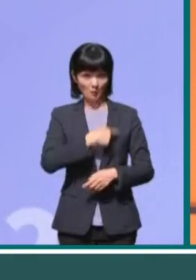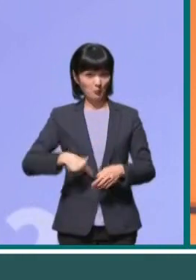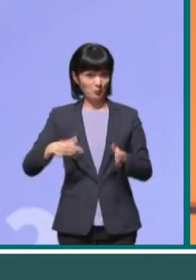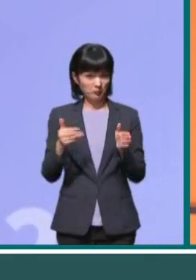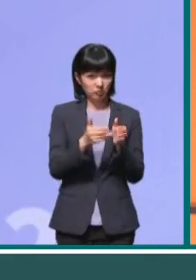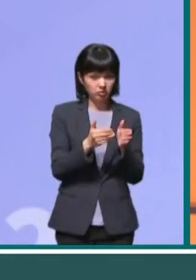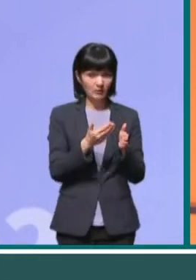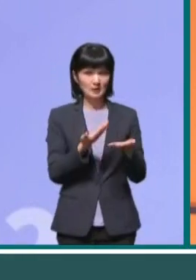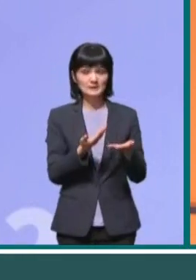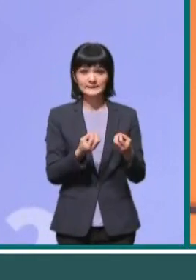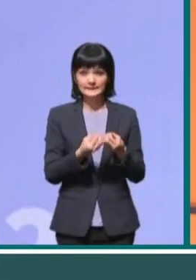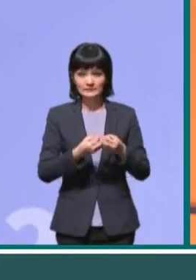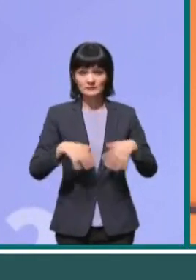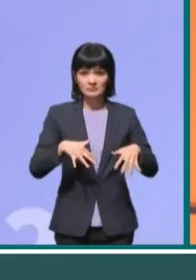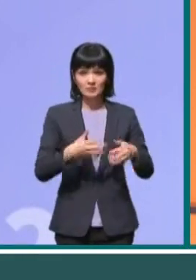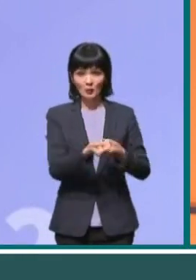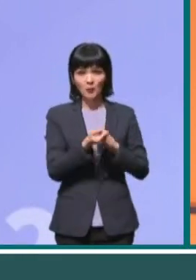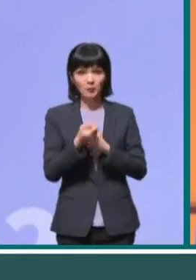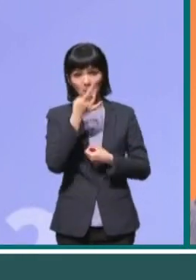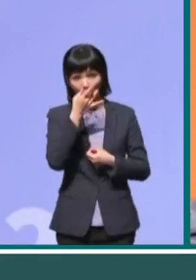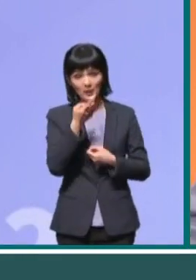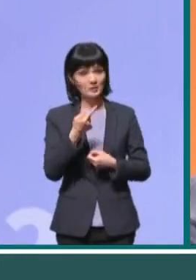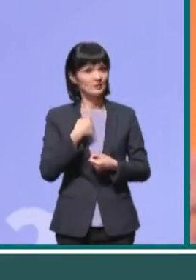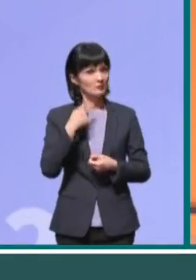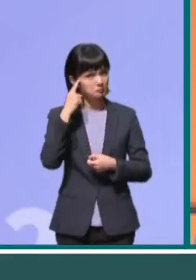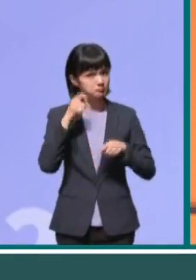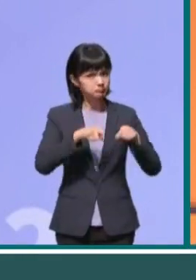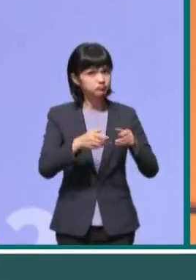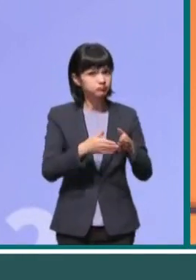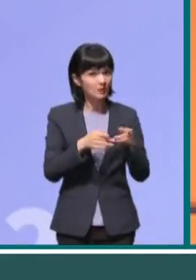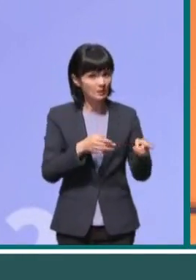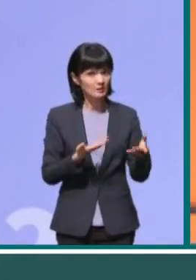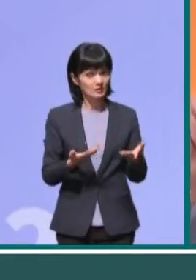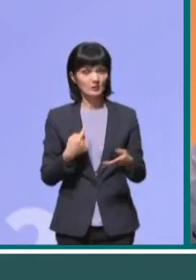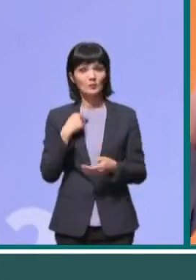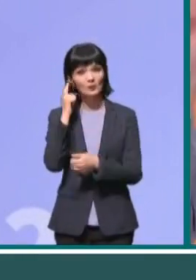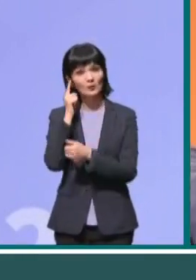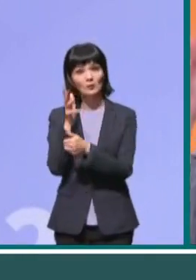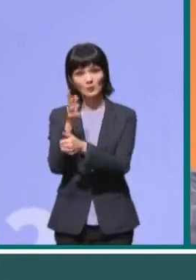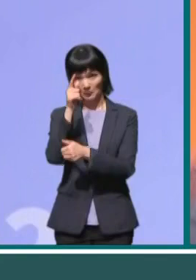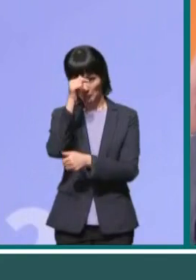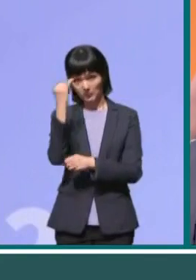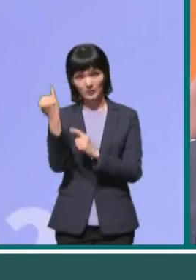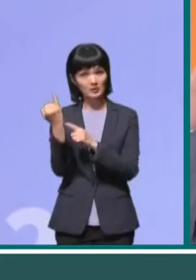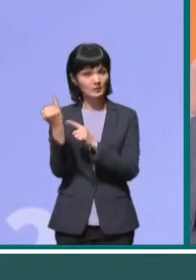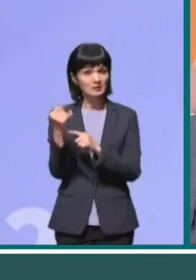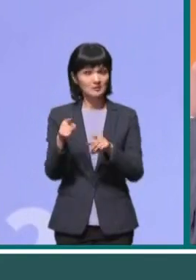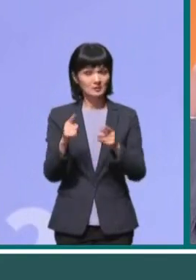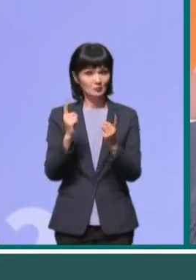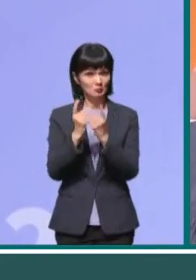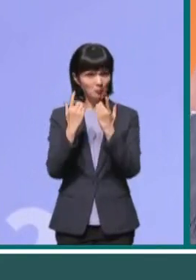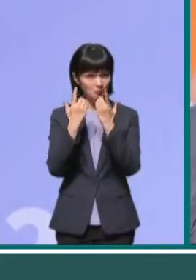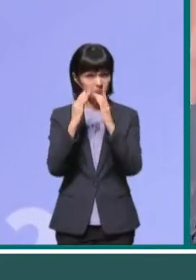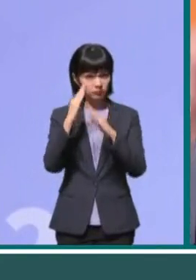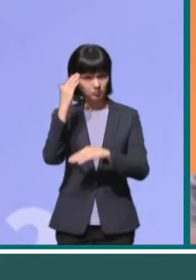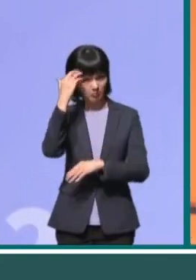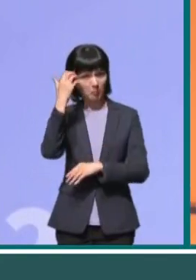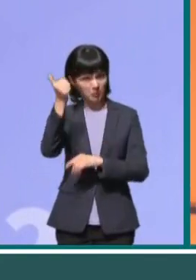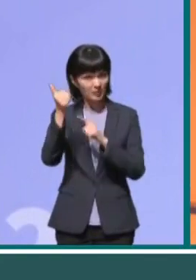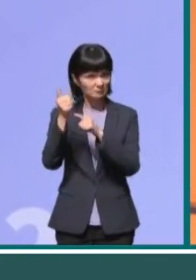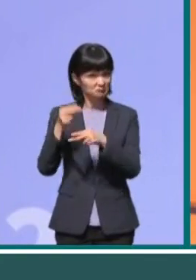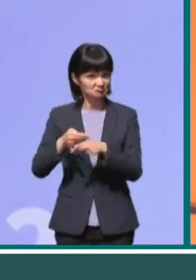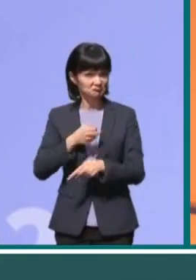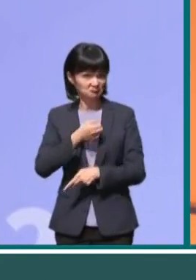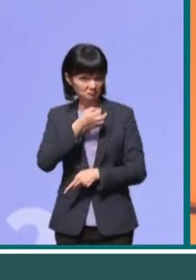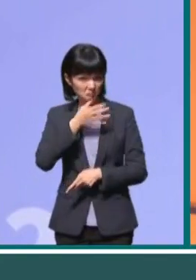施，然后你现在讲一个怎么样去节能的措施，两个本身是矛盾的。蒋万安听到一个电字，他脑中就说，啊，既然讲电，那我讲电动公